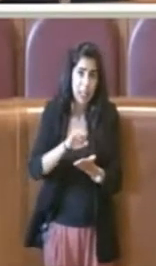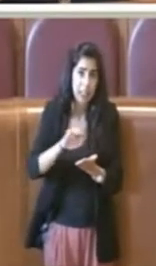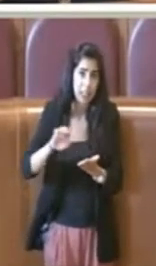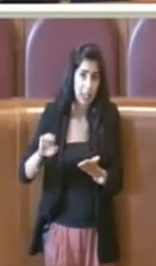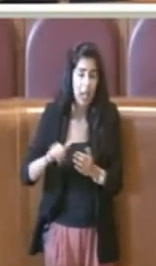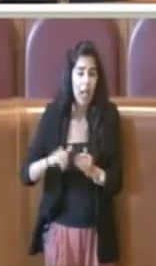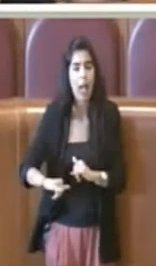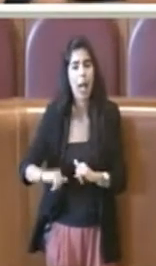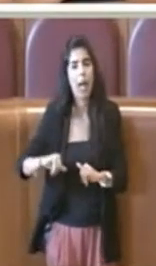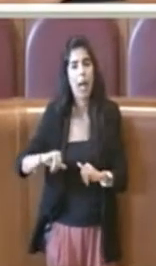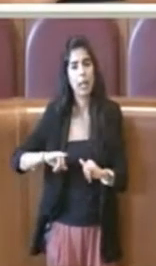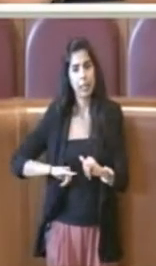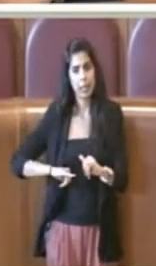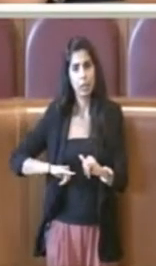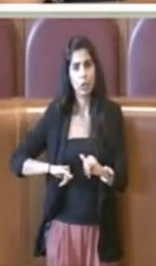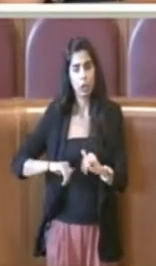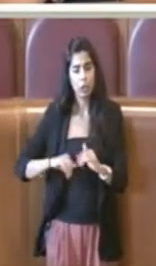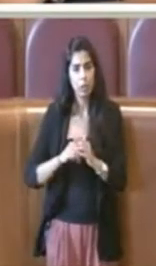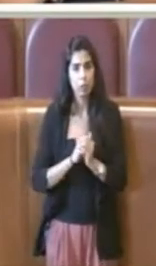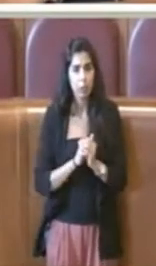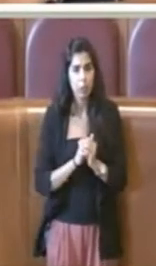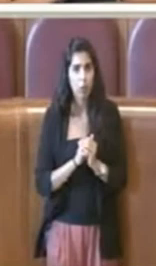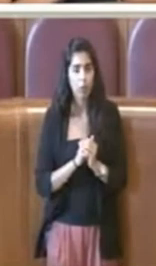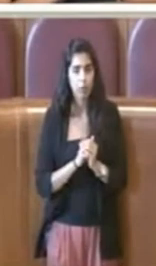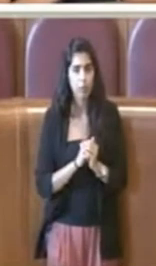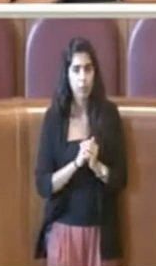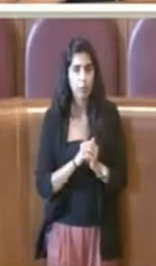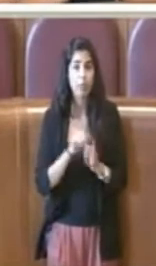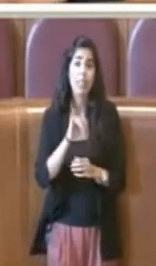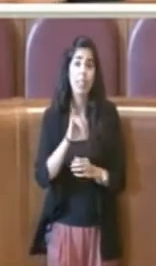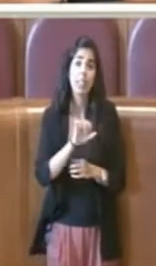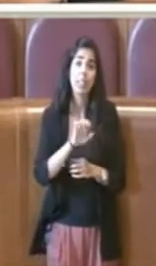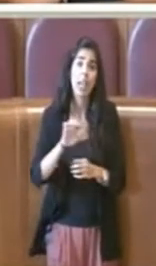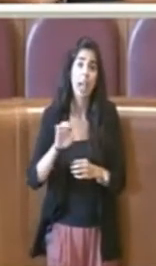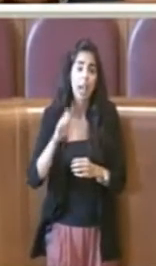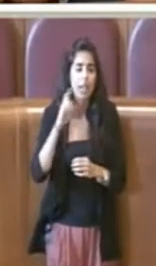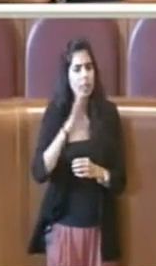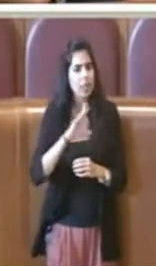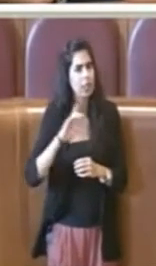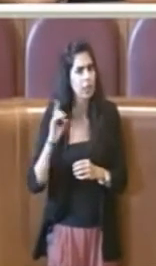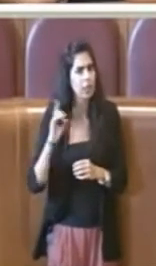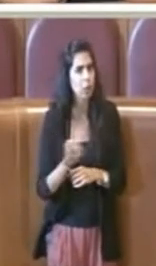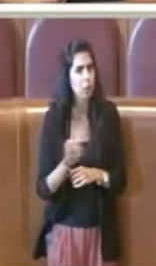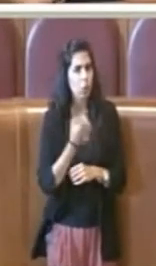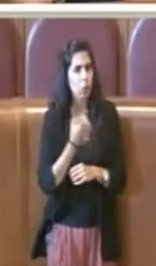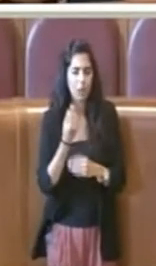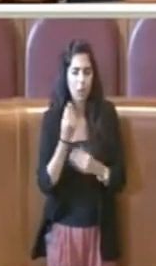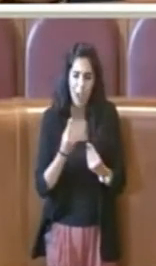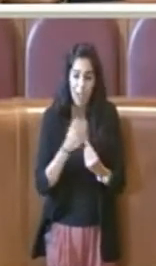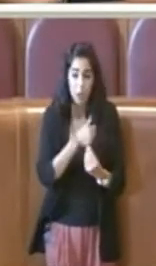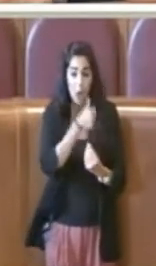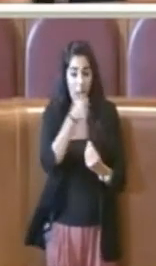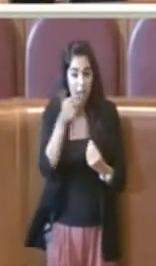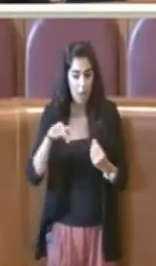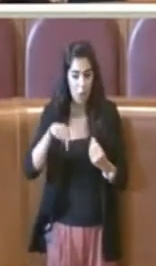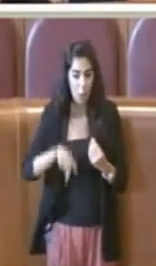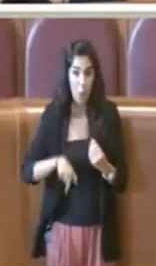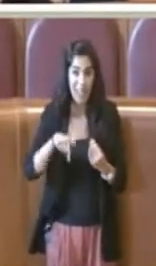presentazione dell'ISEE, un ISEE che, come sappiamo tutti, è relativo all'anno